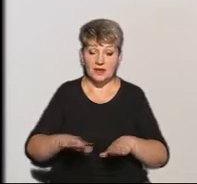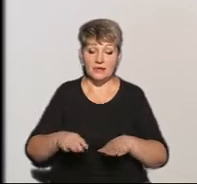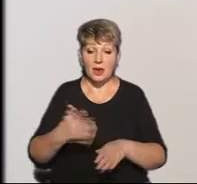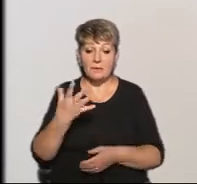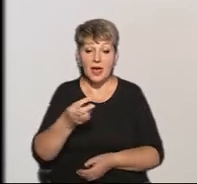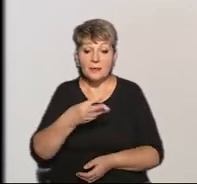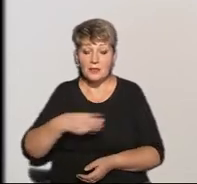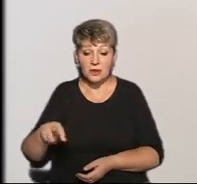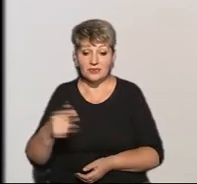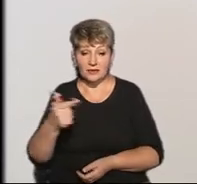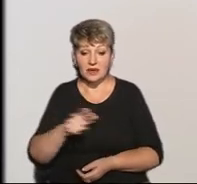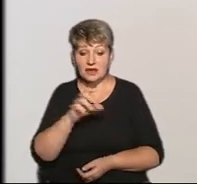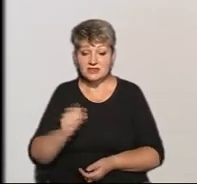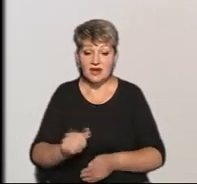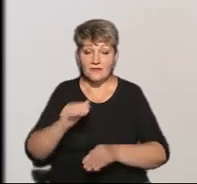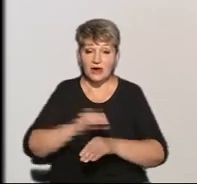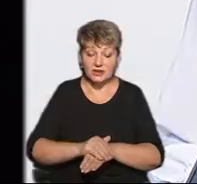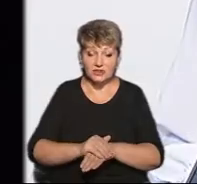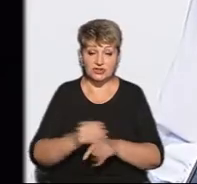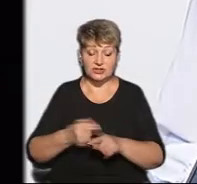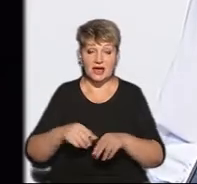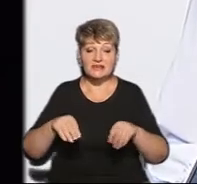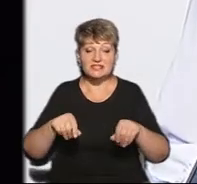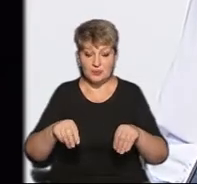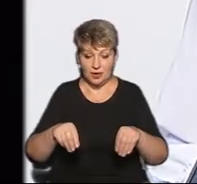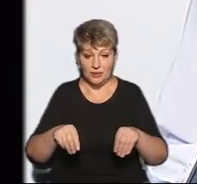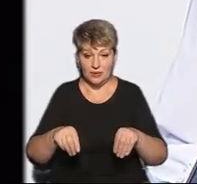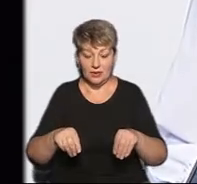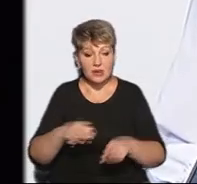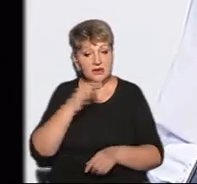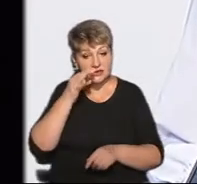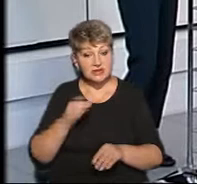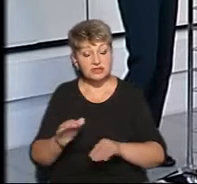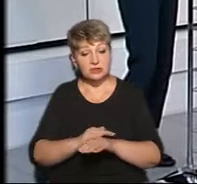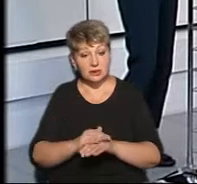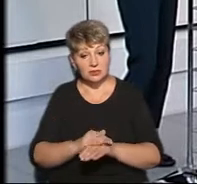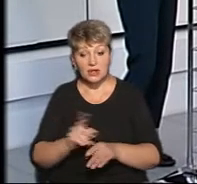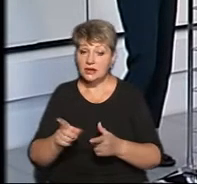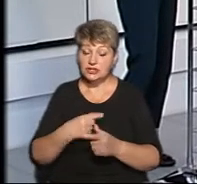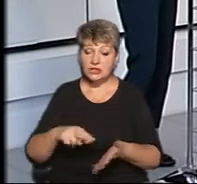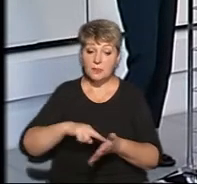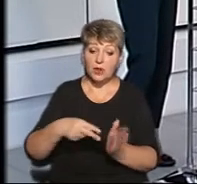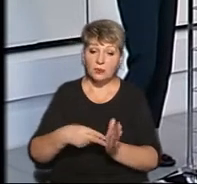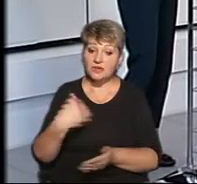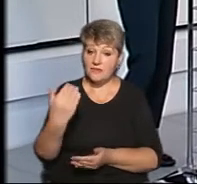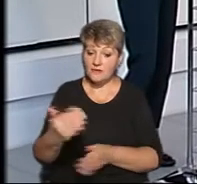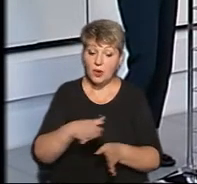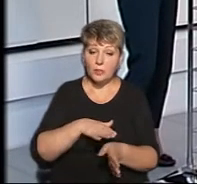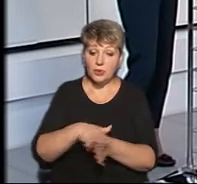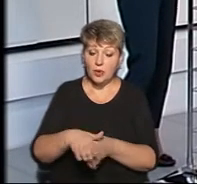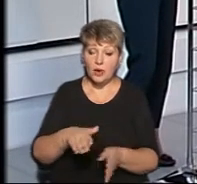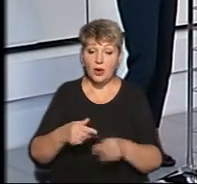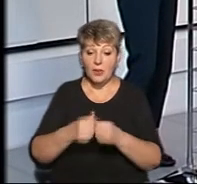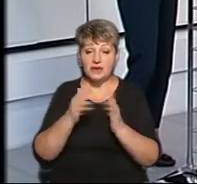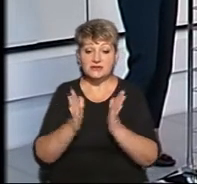мільйонів гривень за фактичне користування комунальним майном землею. Скажіть, будь ласка, чи плануєте ви виконувати в повному